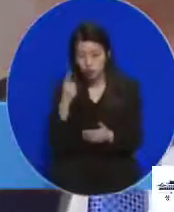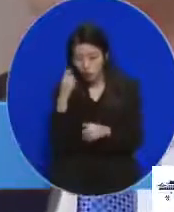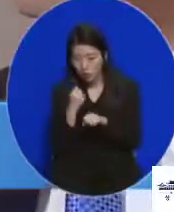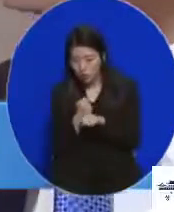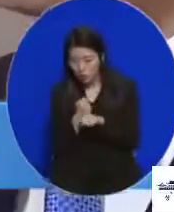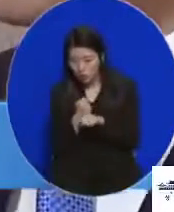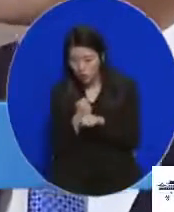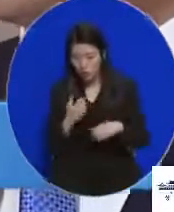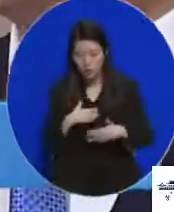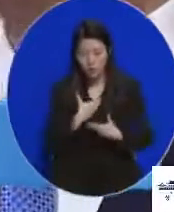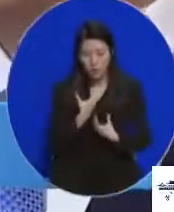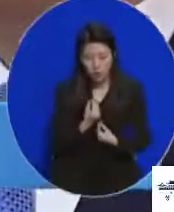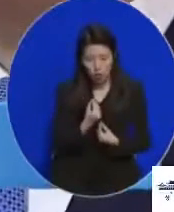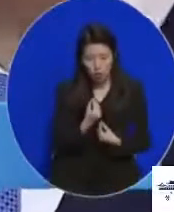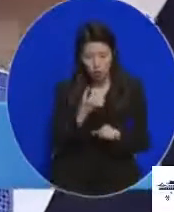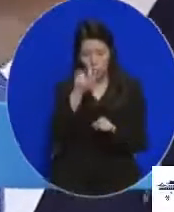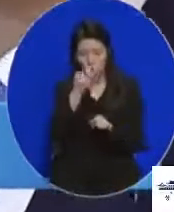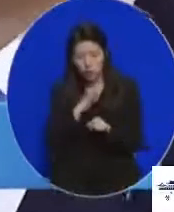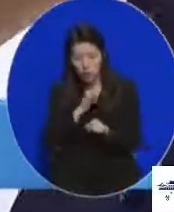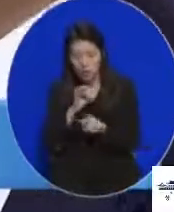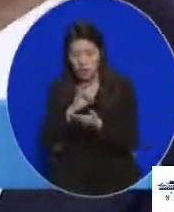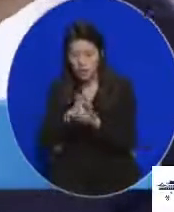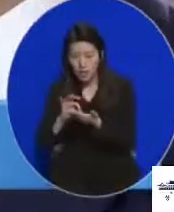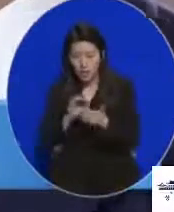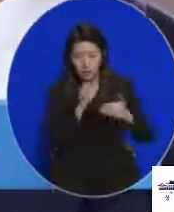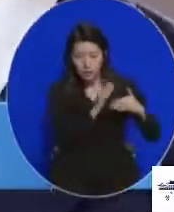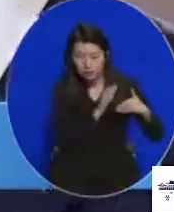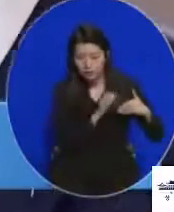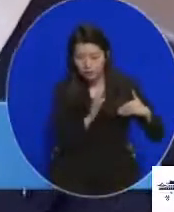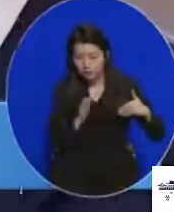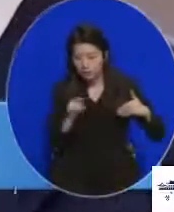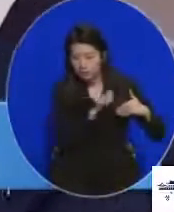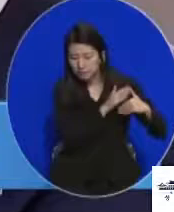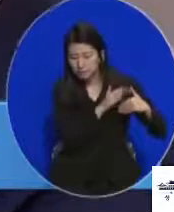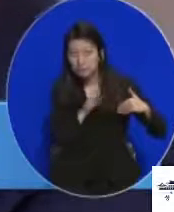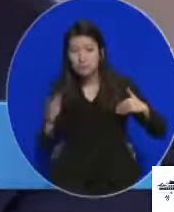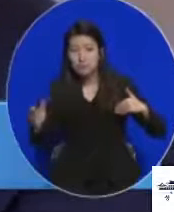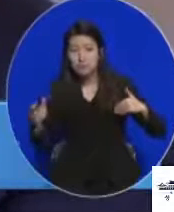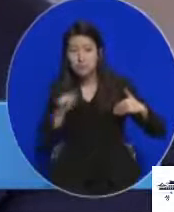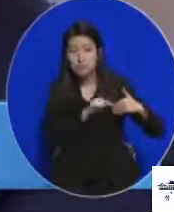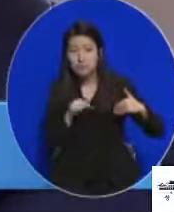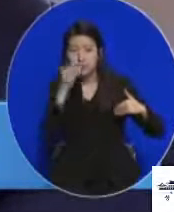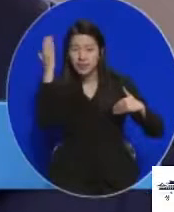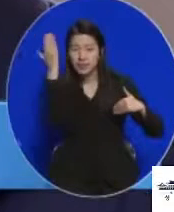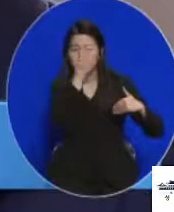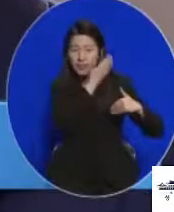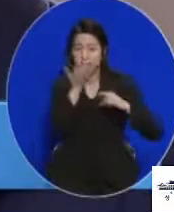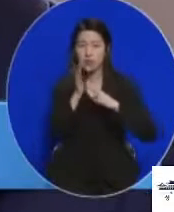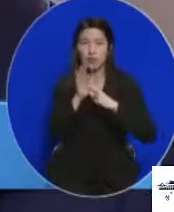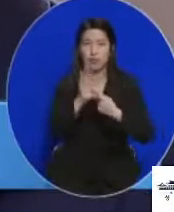사용과 효과의 이르기까지 전 과정을 투명하게 공개하겠습니다